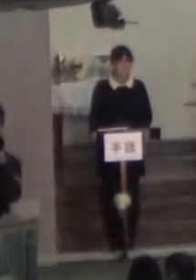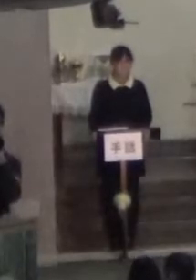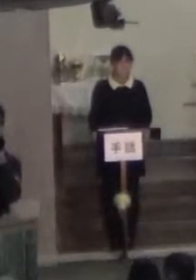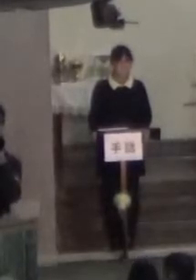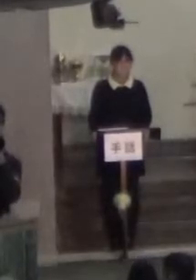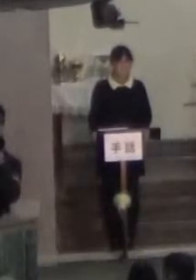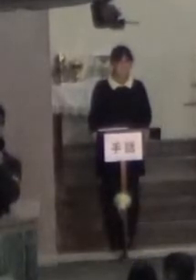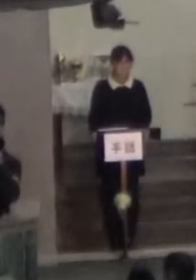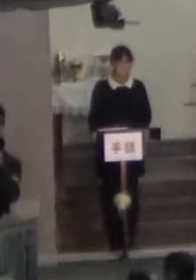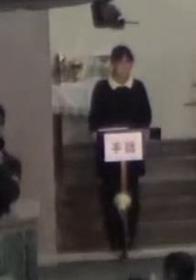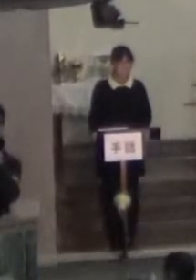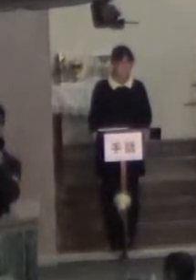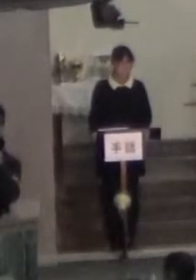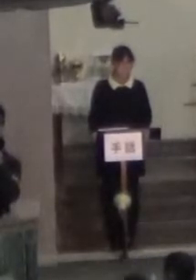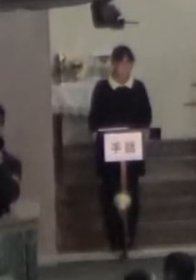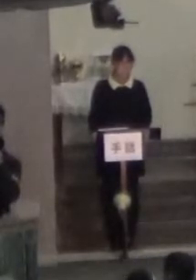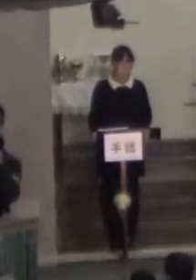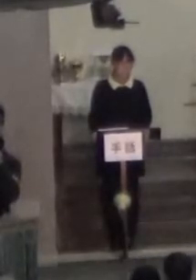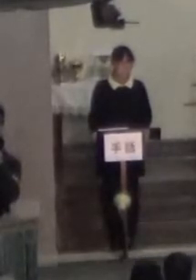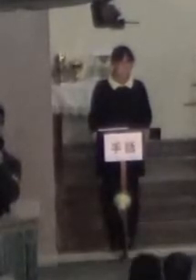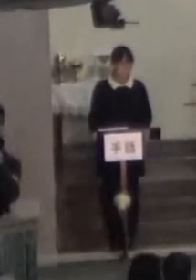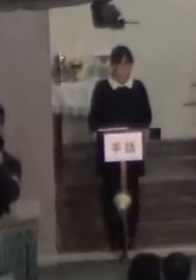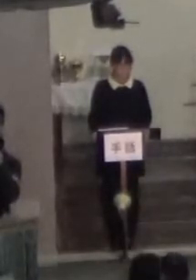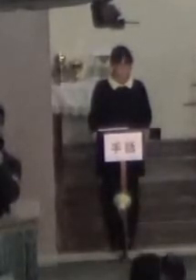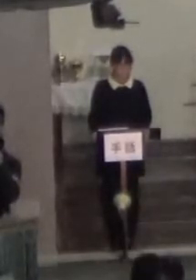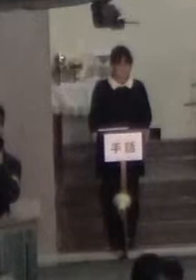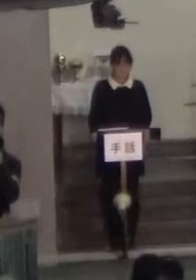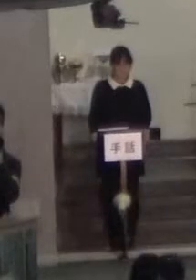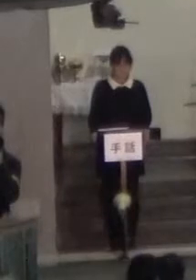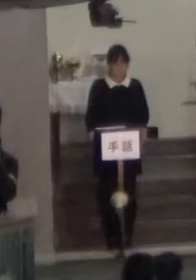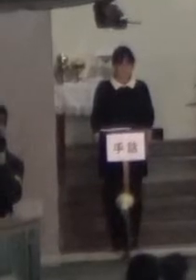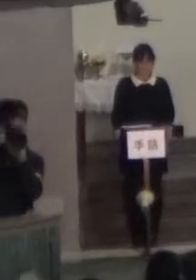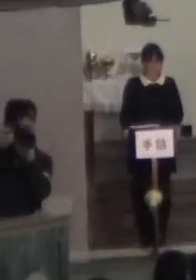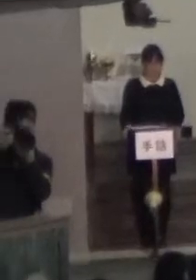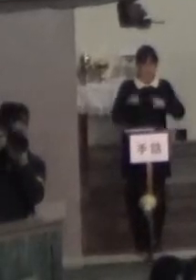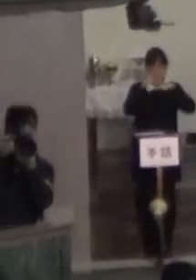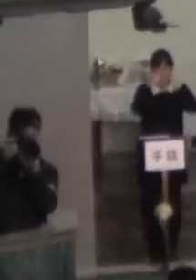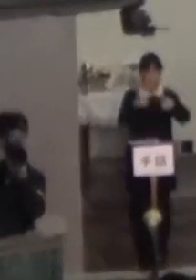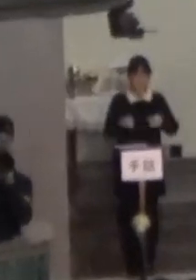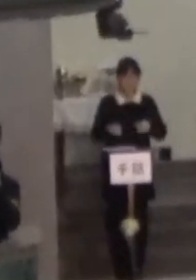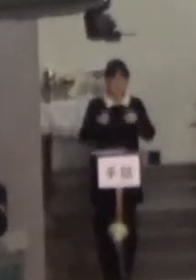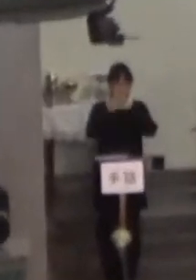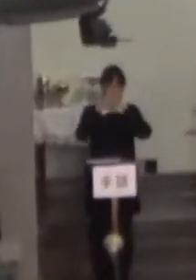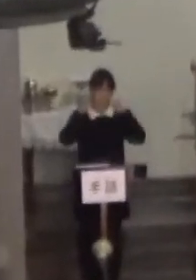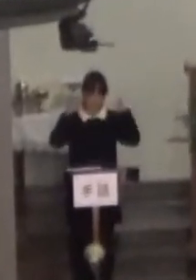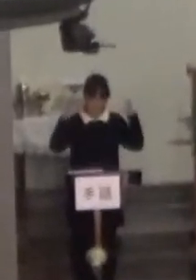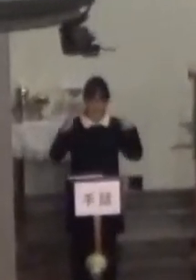Thank you.